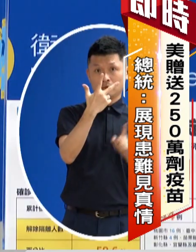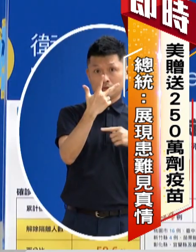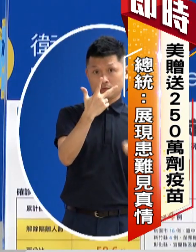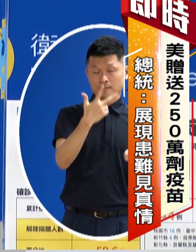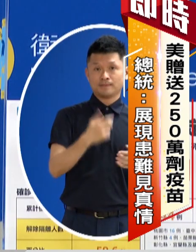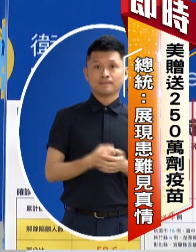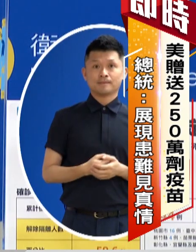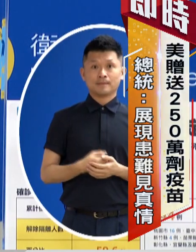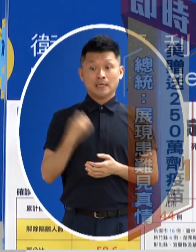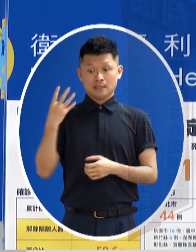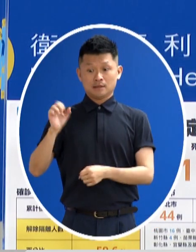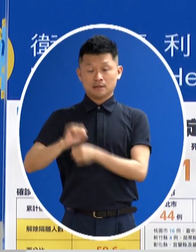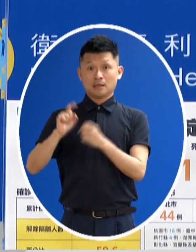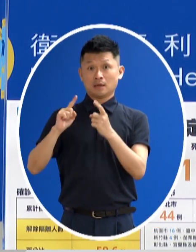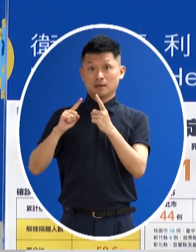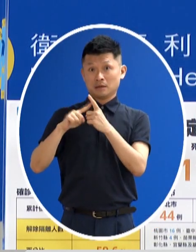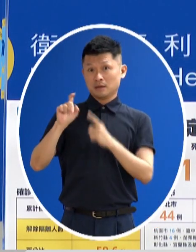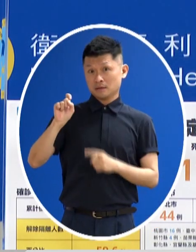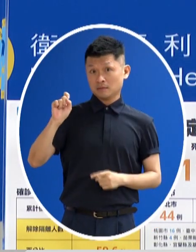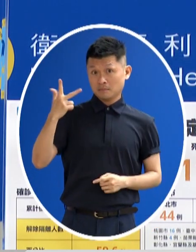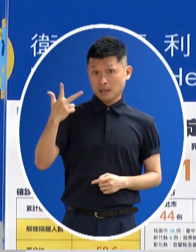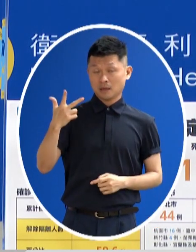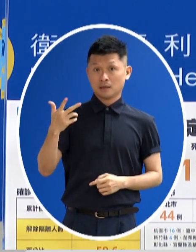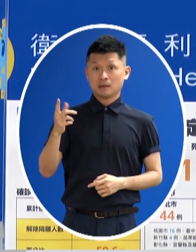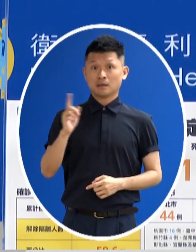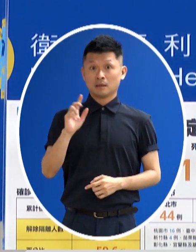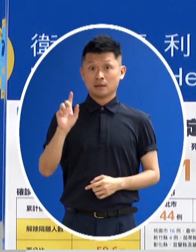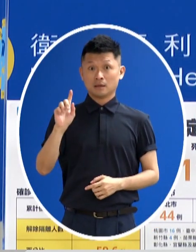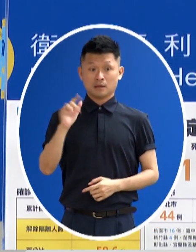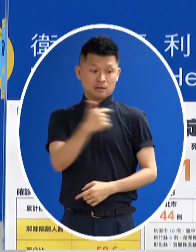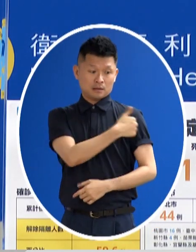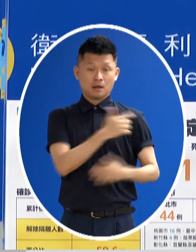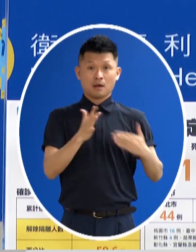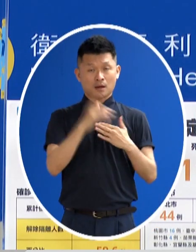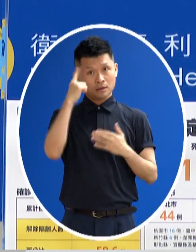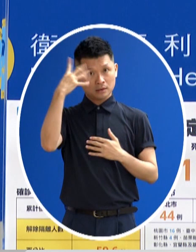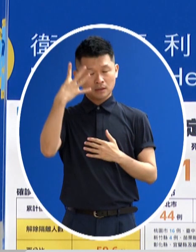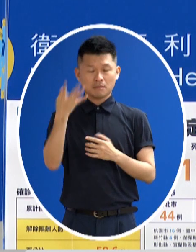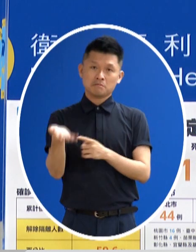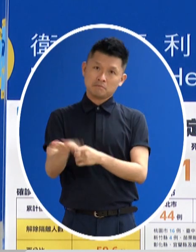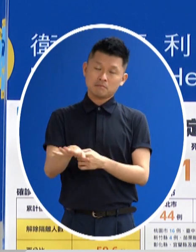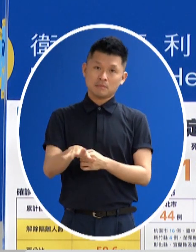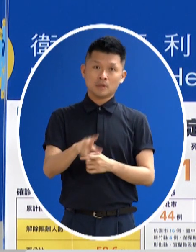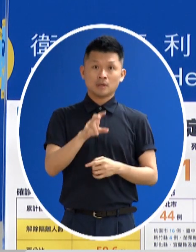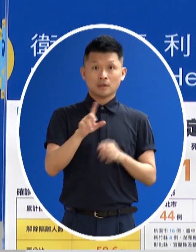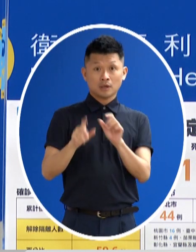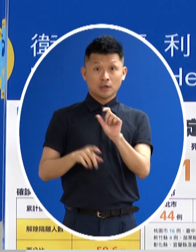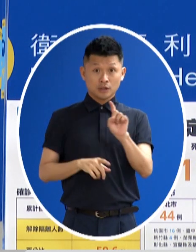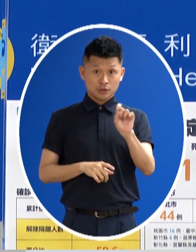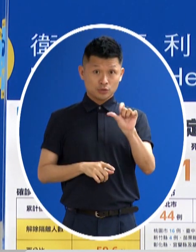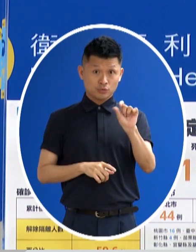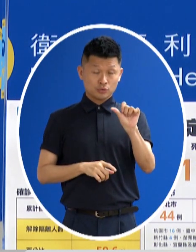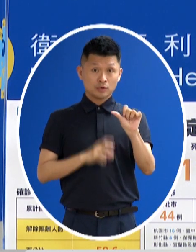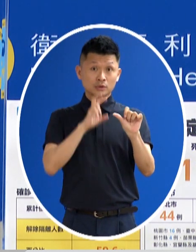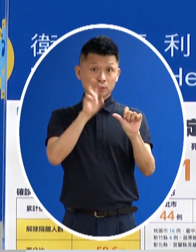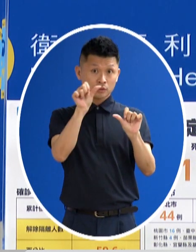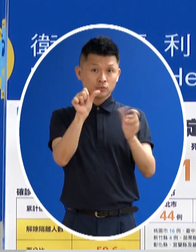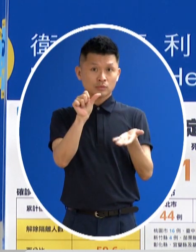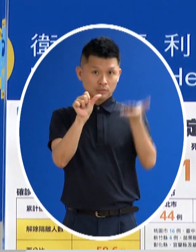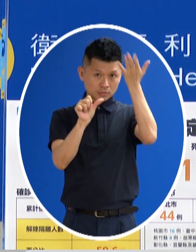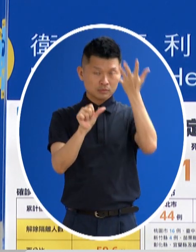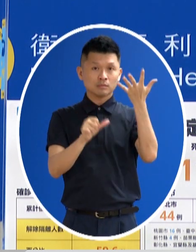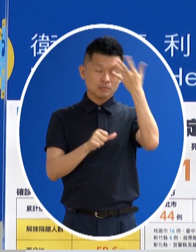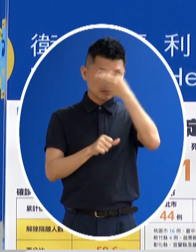新增的是8件里面都是在接种后4天内发生，那15例是75岁以上长者哦。那到目前为